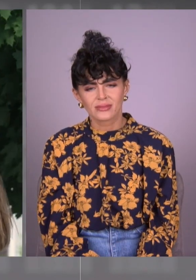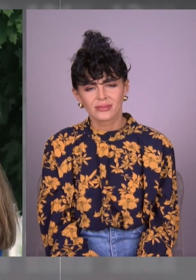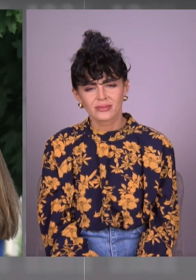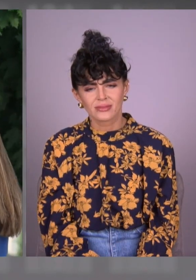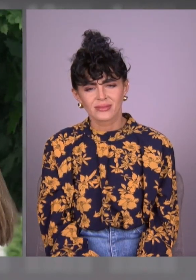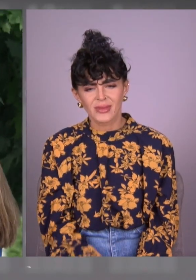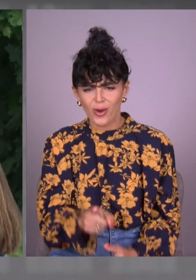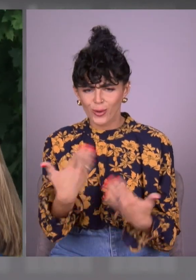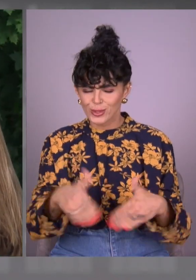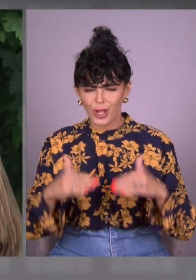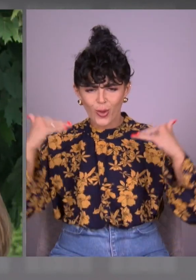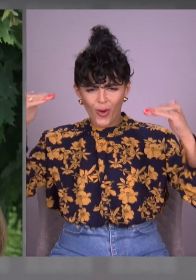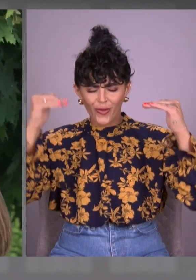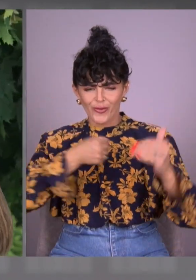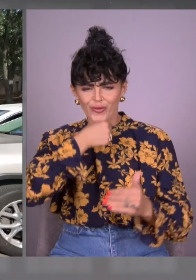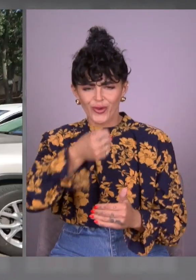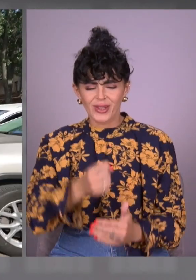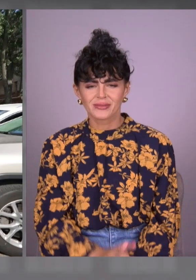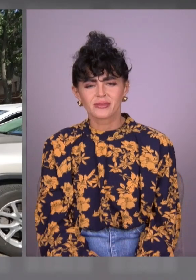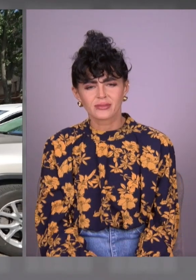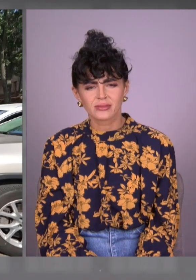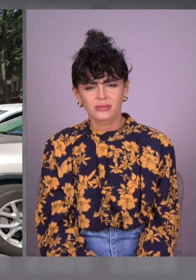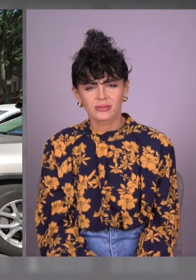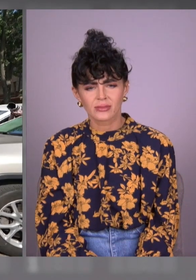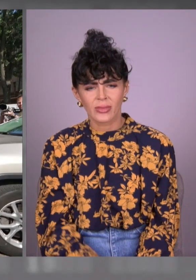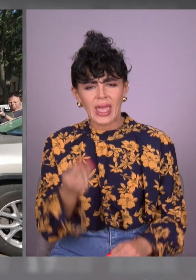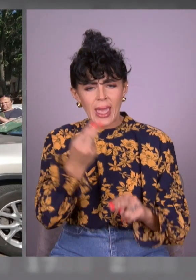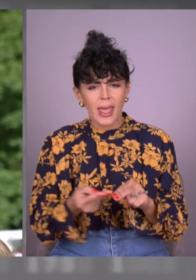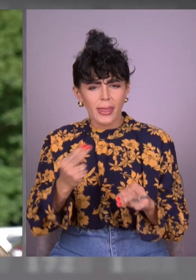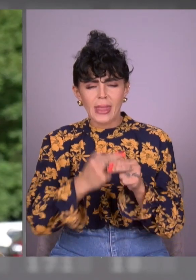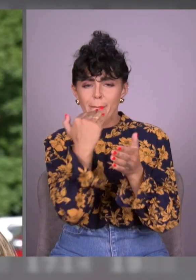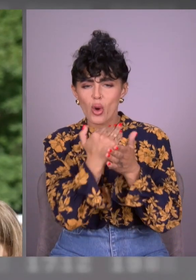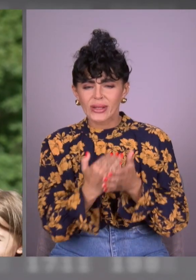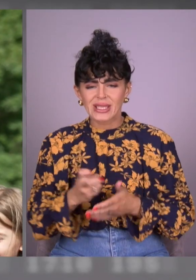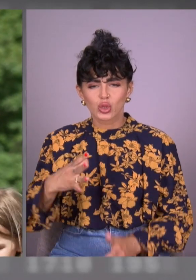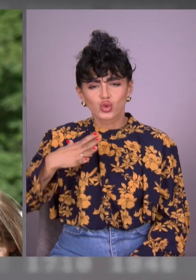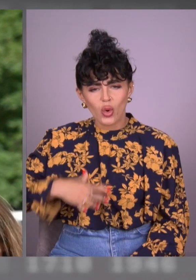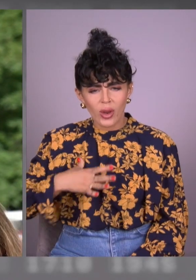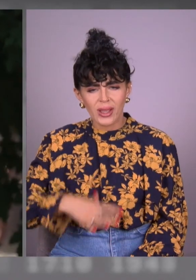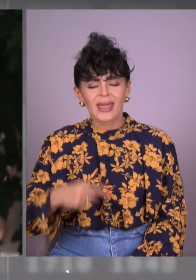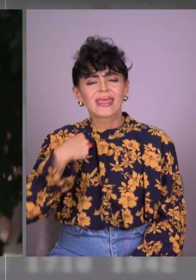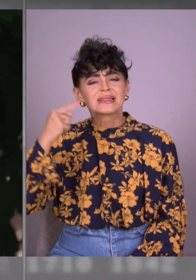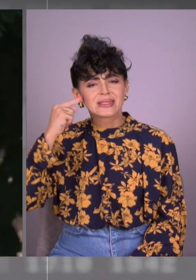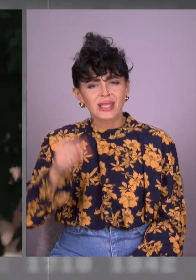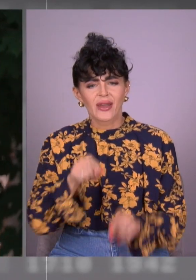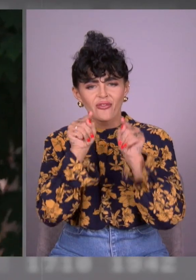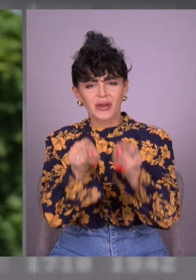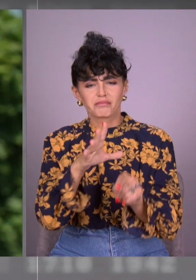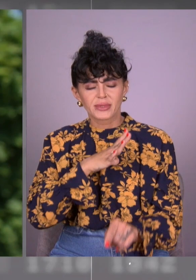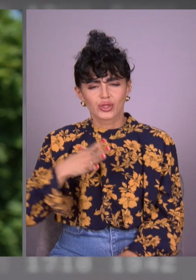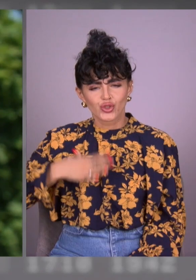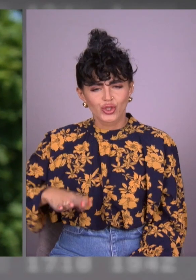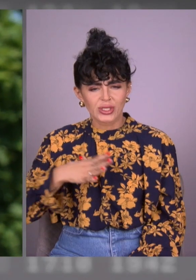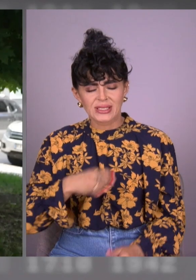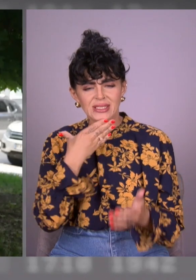моя рыбка. Слухайте, ну я все одно маю сказати, це проект «Дочекаюся». Я знаю, як ви все одно чекали своїх діток, і ви